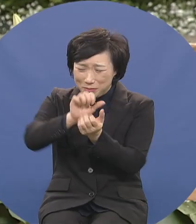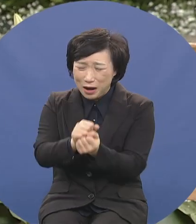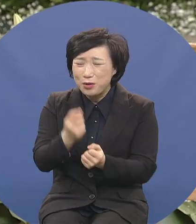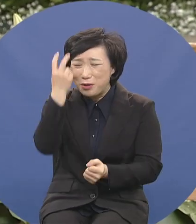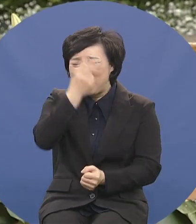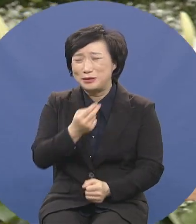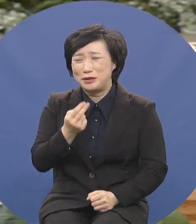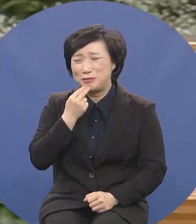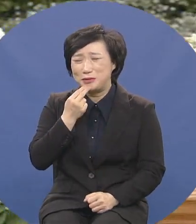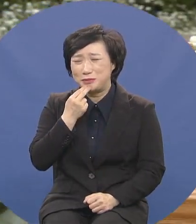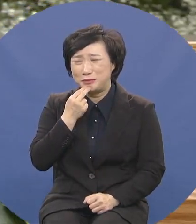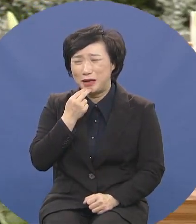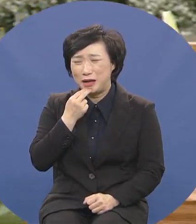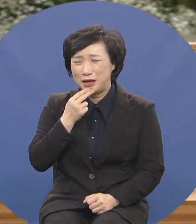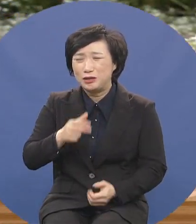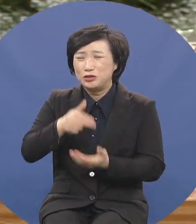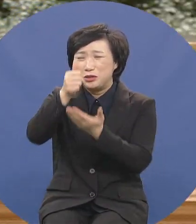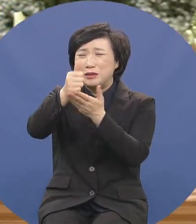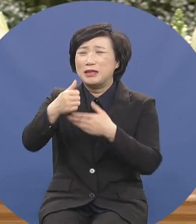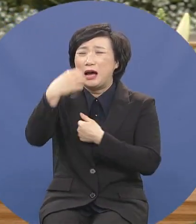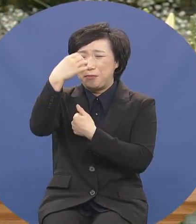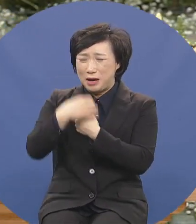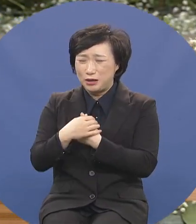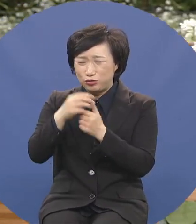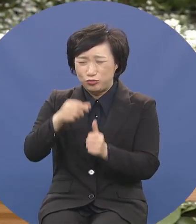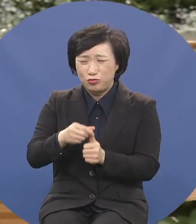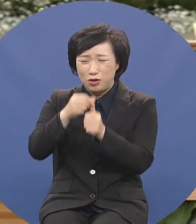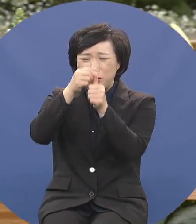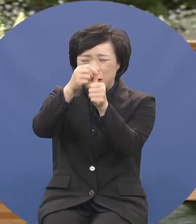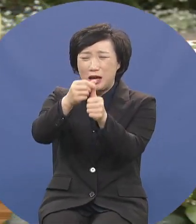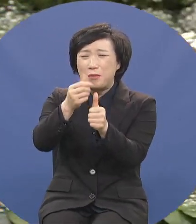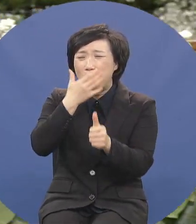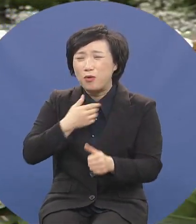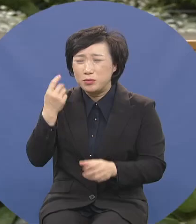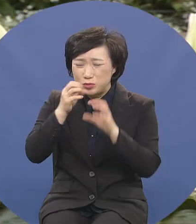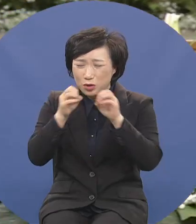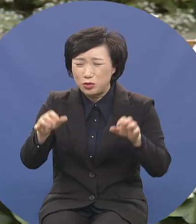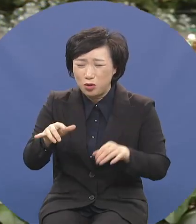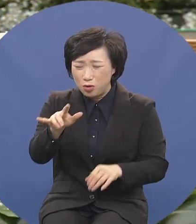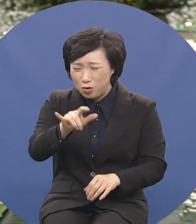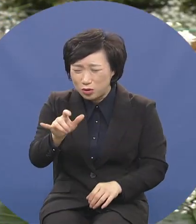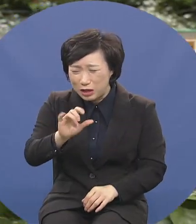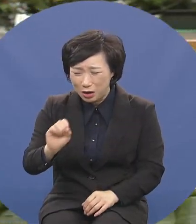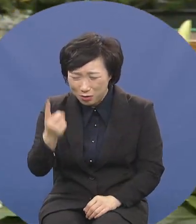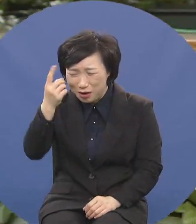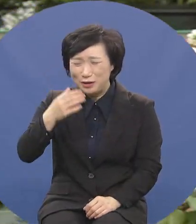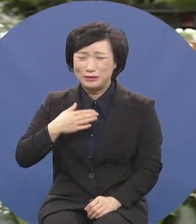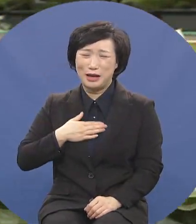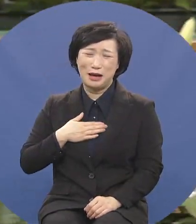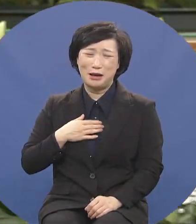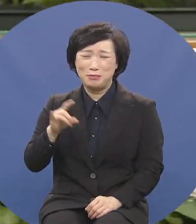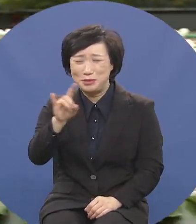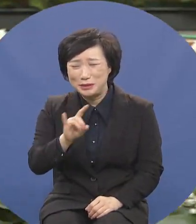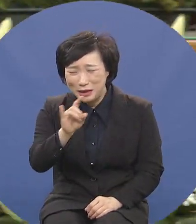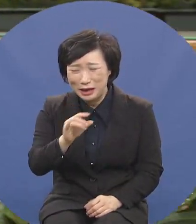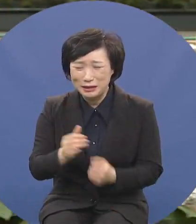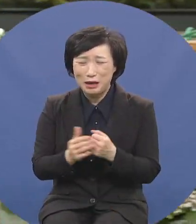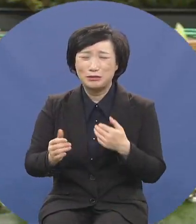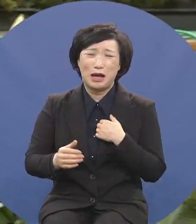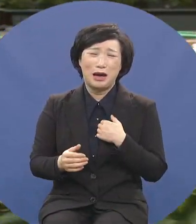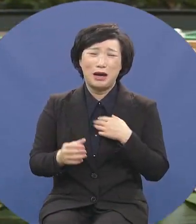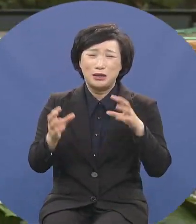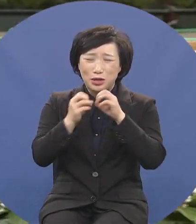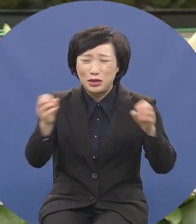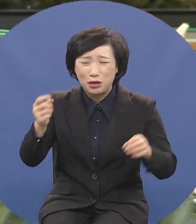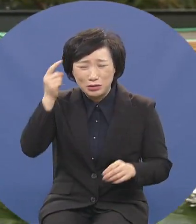관리하지 못했습니다. 주가 내 맡긴 구원의 복음 전도 코로나 일삼고 코로나는 이것 때문에